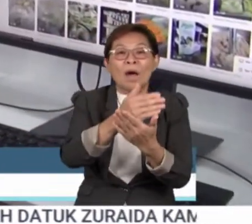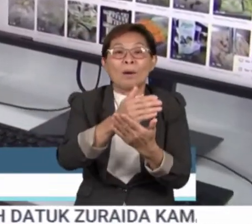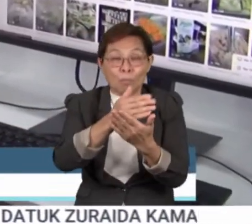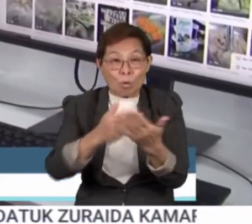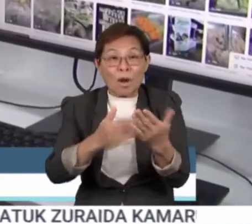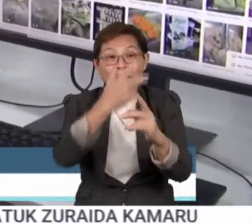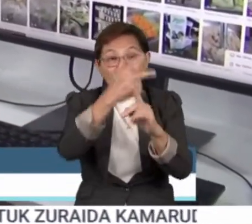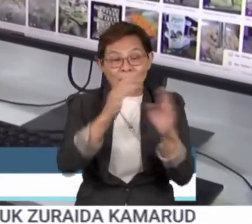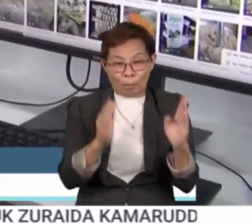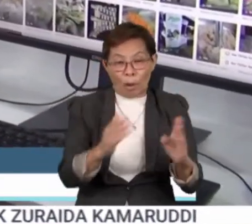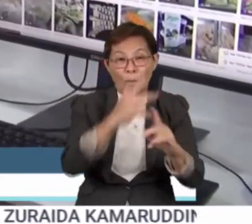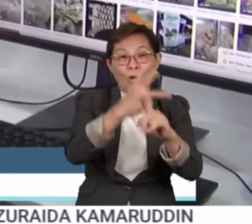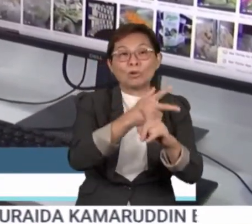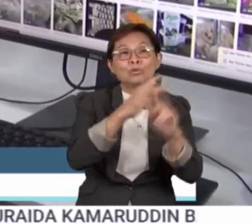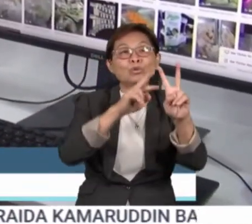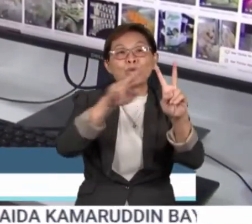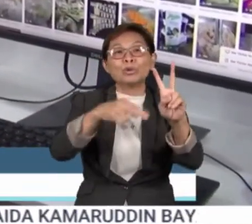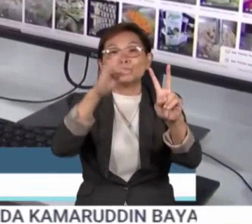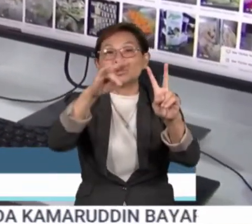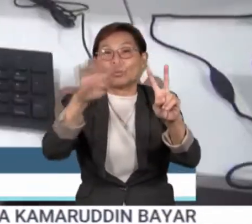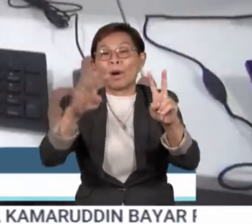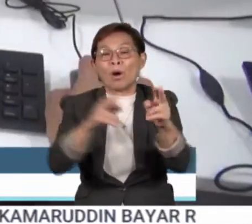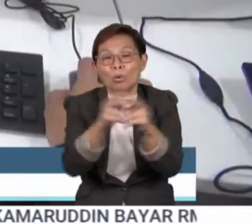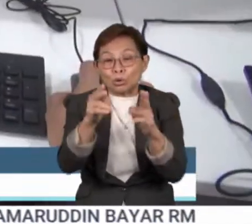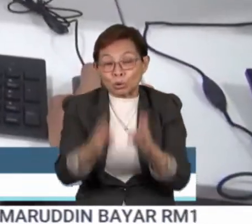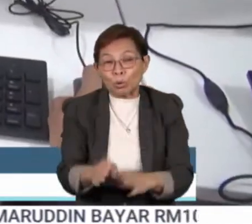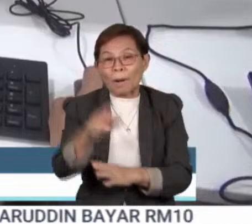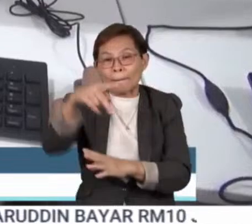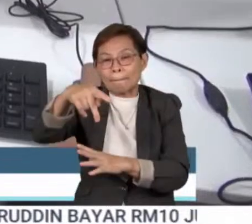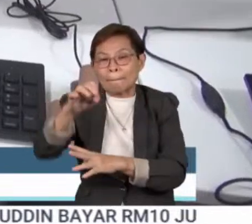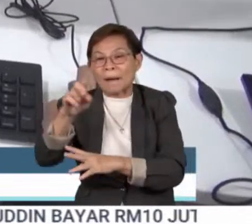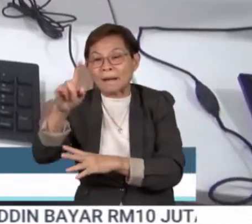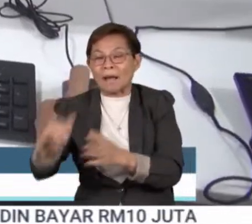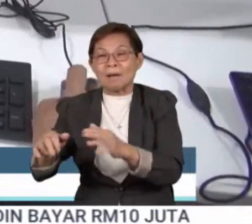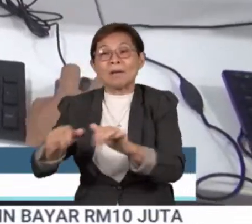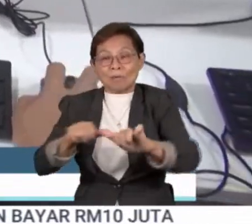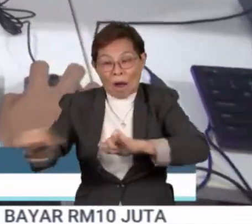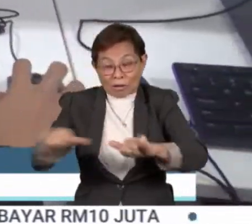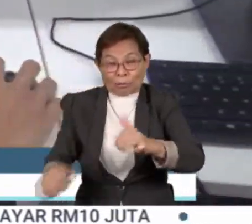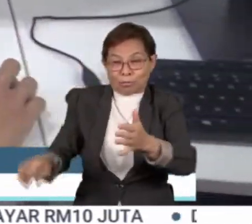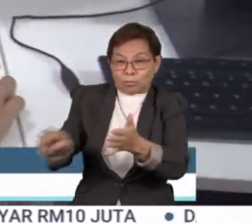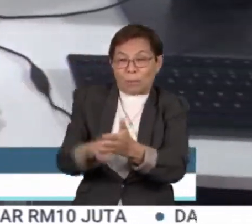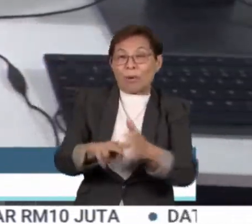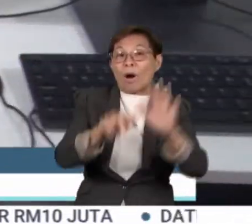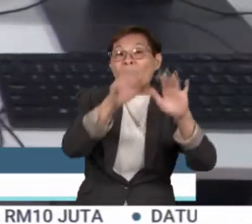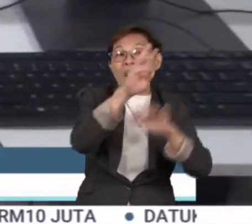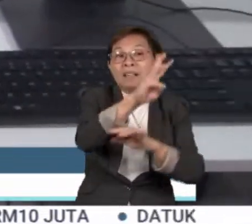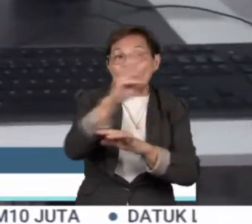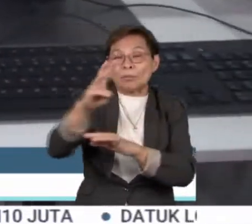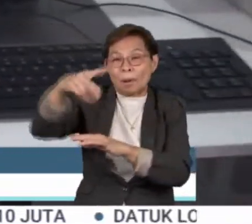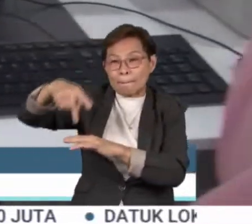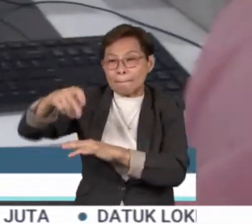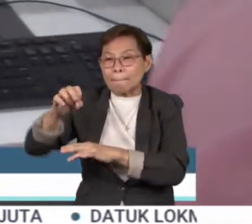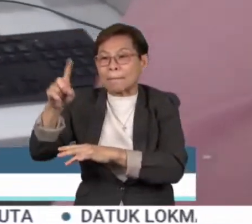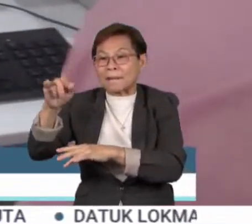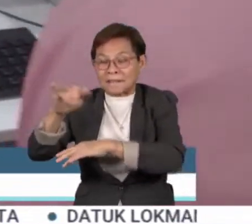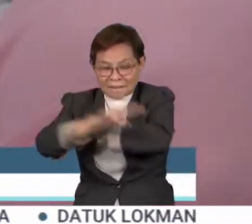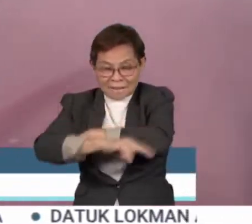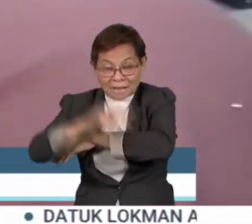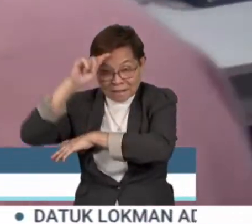ini, 2,074 usahawan Pedi aktif direkodkan berdaftar di 66 Pedi di negeri ini.